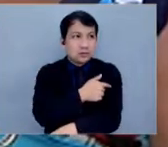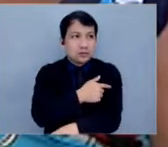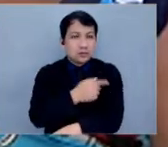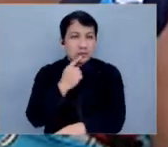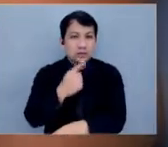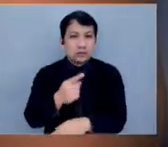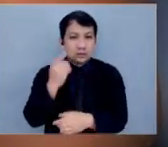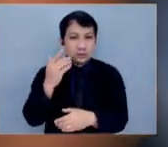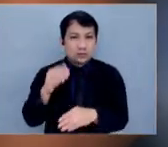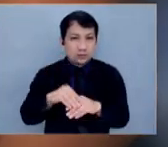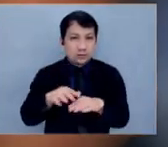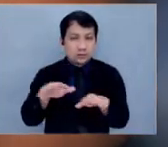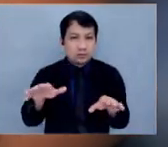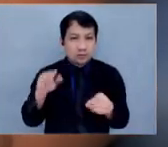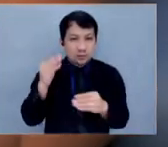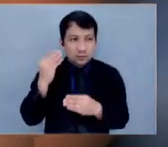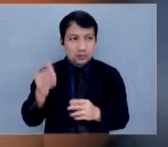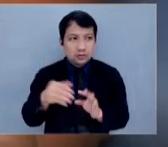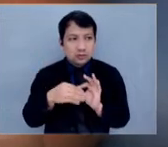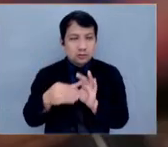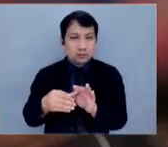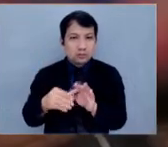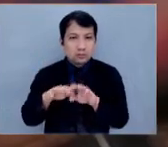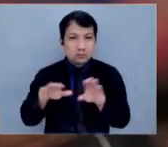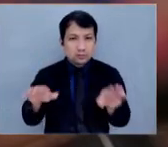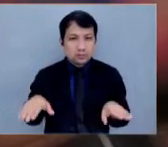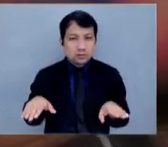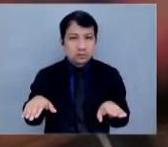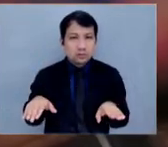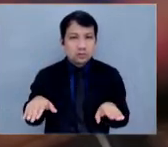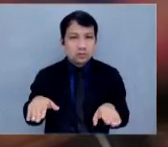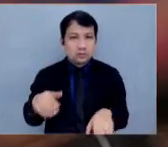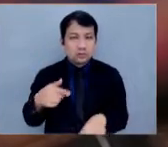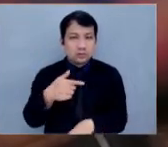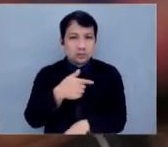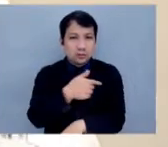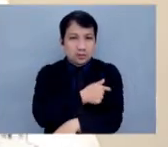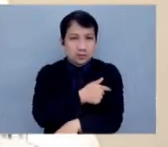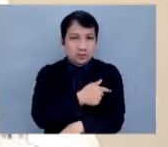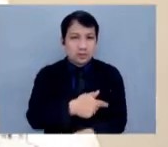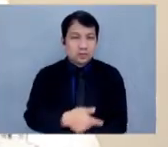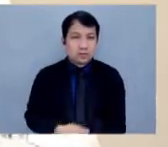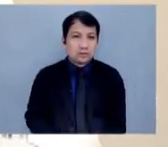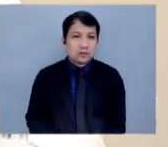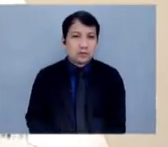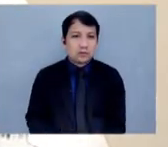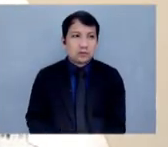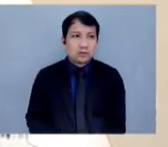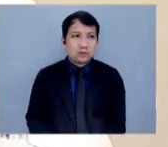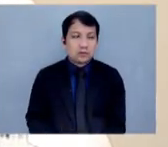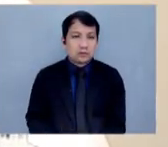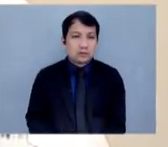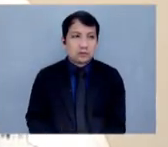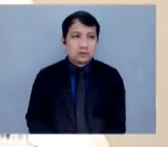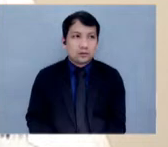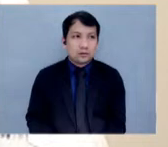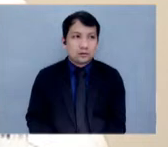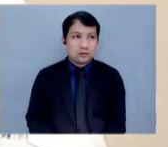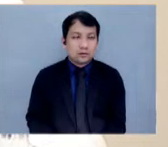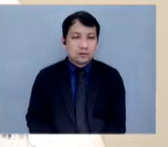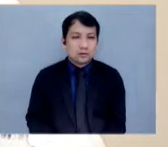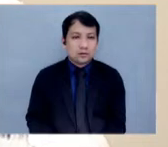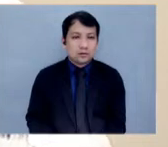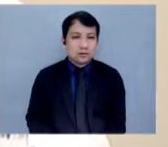nag-aawahan. Pero pag maraming bata vaccinated, konti lang yung susceptible, hindi sila magkikita. Hindi